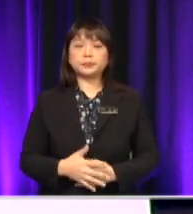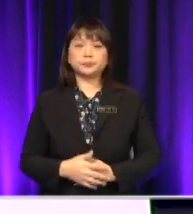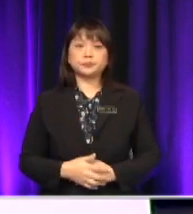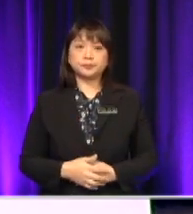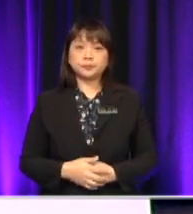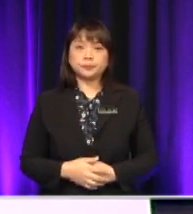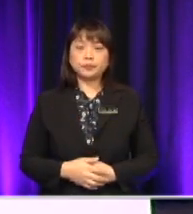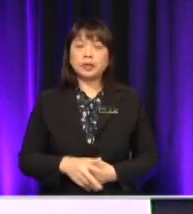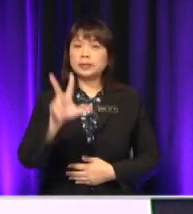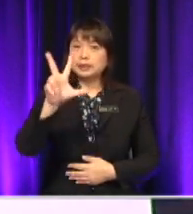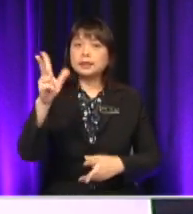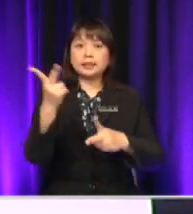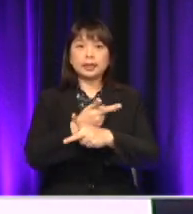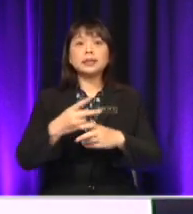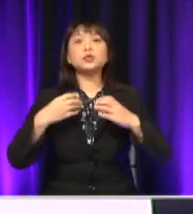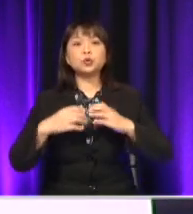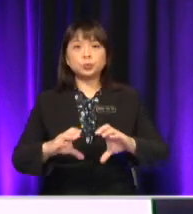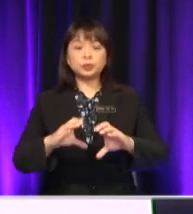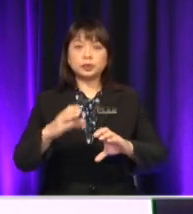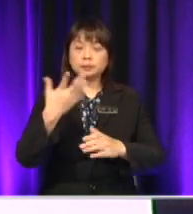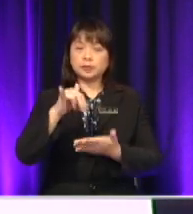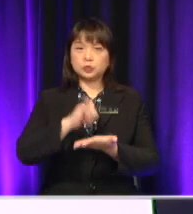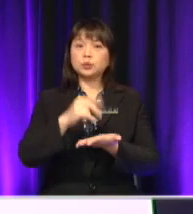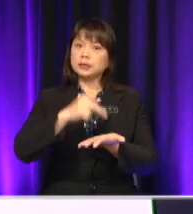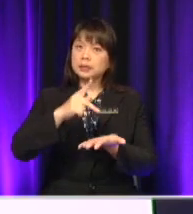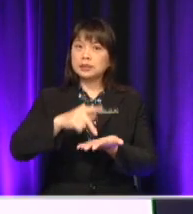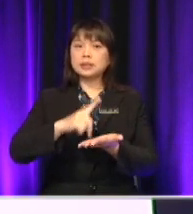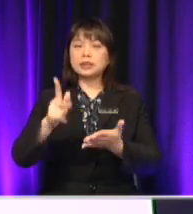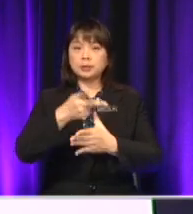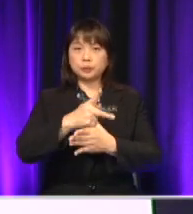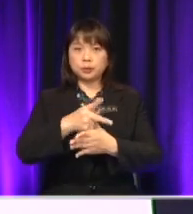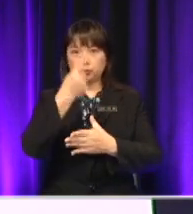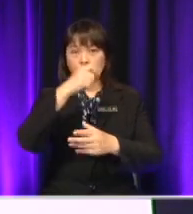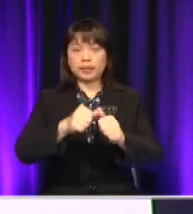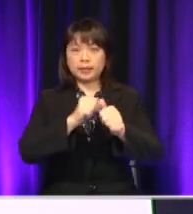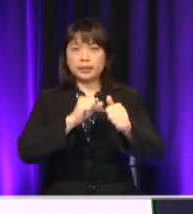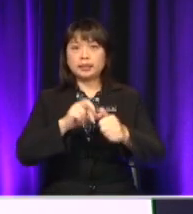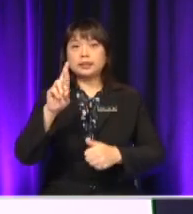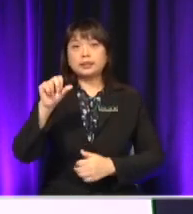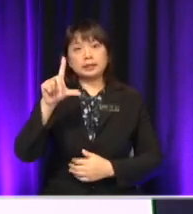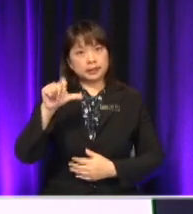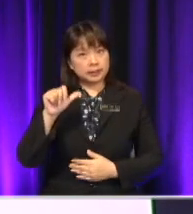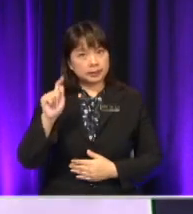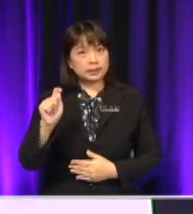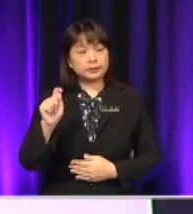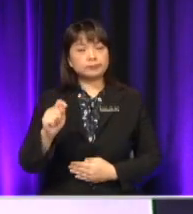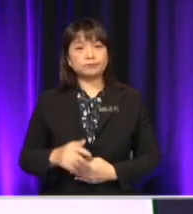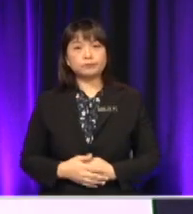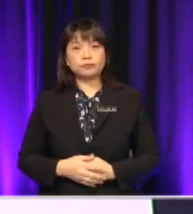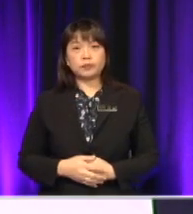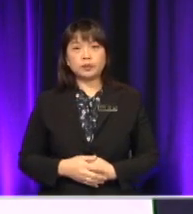cubaan? 3 cubaan, cikgu. 3 cubaan, kemudian kiralah puratanya untuk elakkan Ralat. Baguslah.